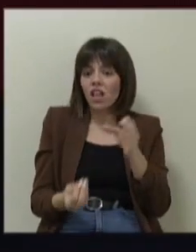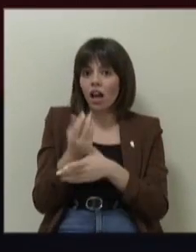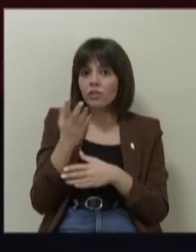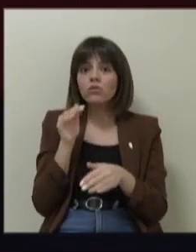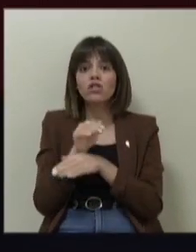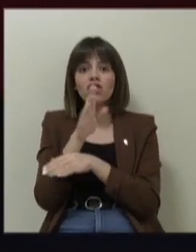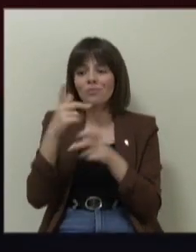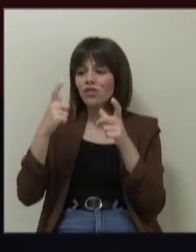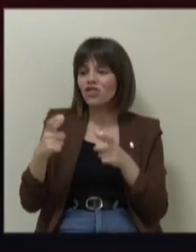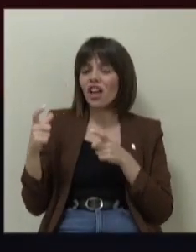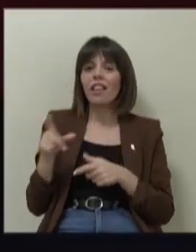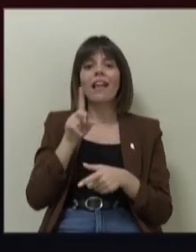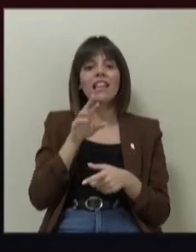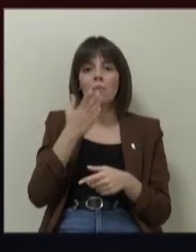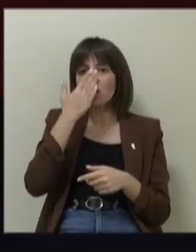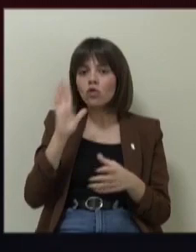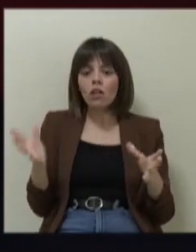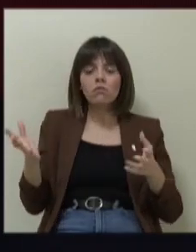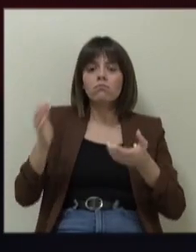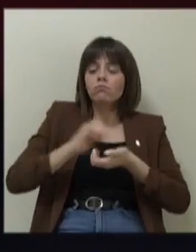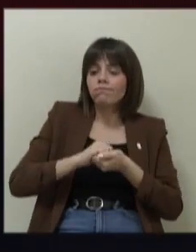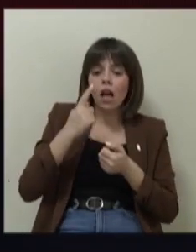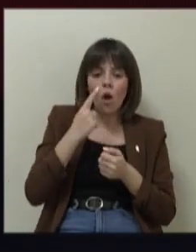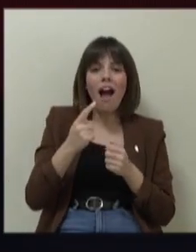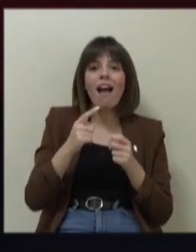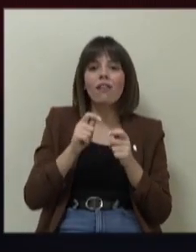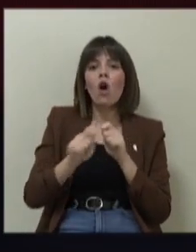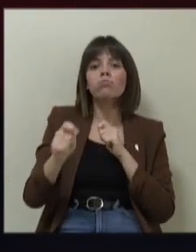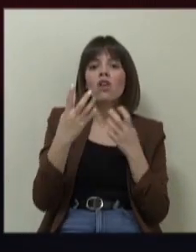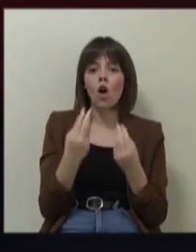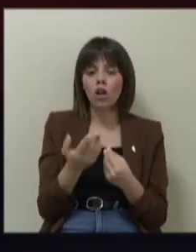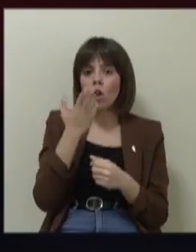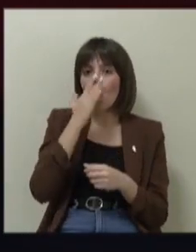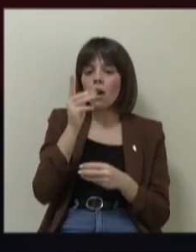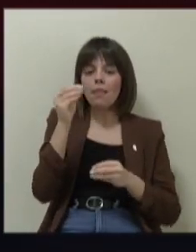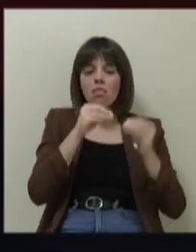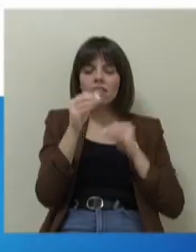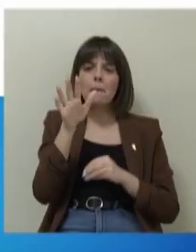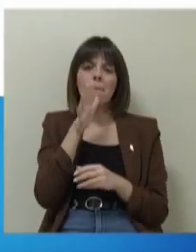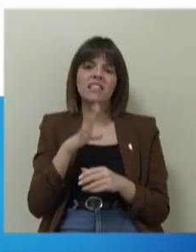ve yaşadığımız şehirler gibi doğanın bütününden ve evrenden kopuk oluyor. Doğanın